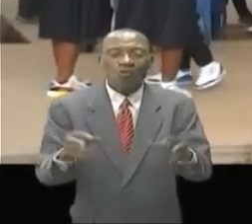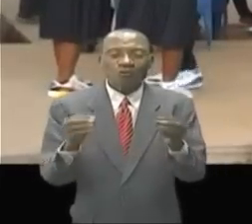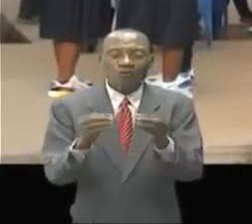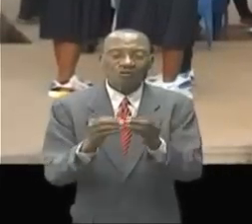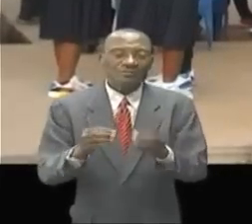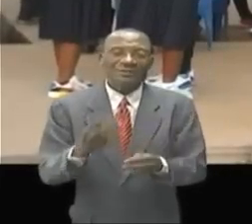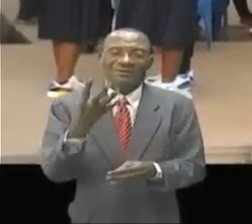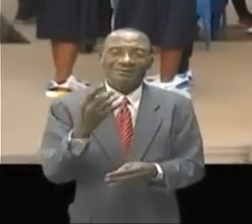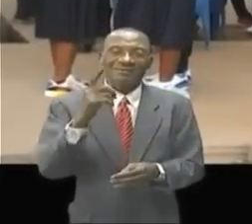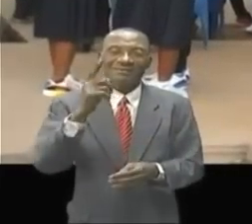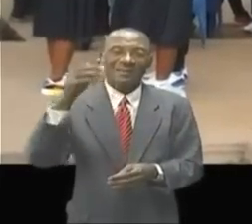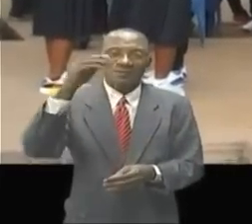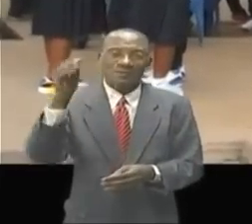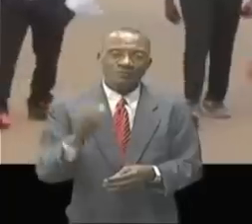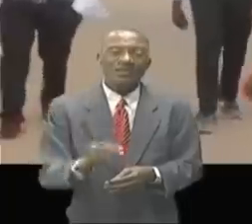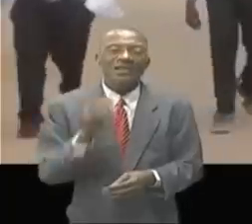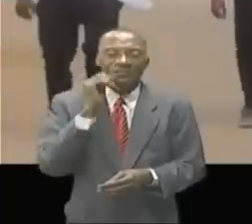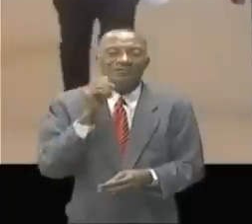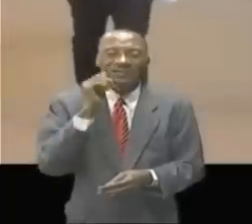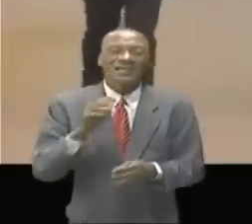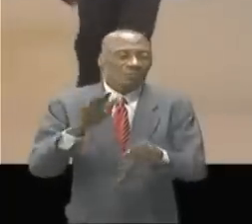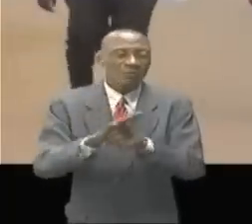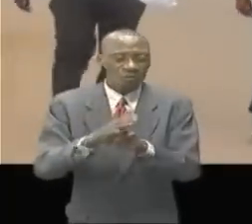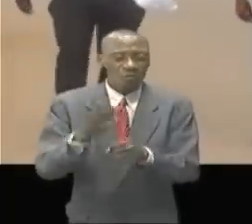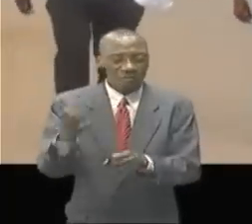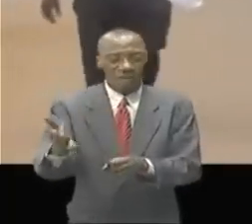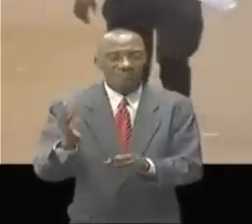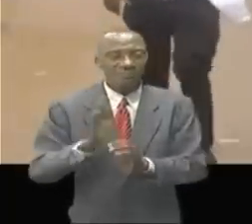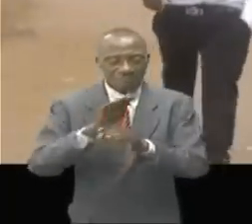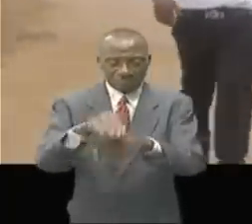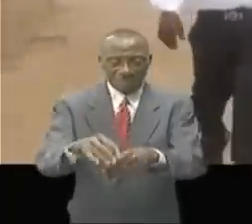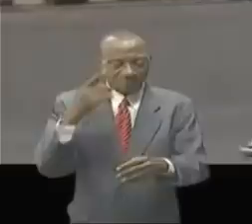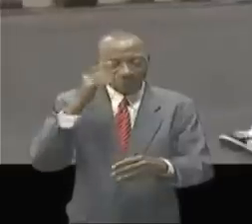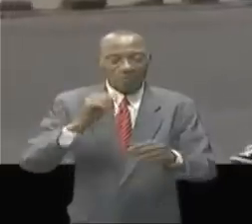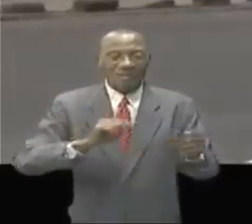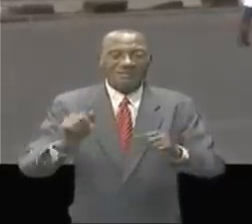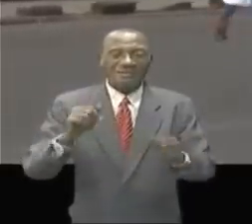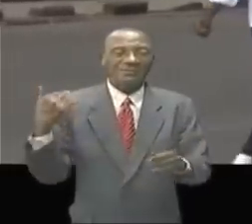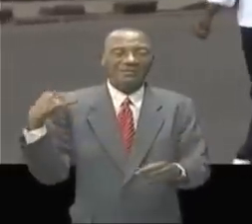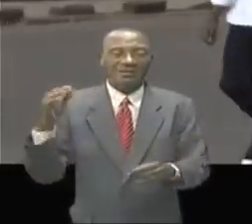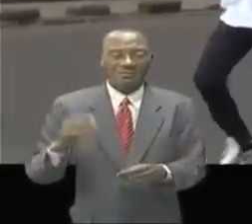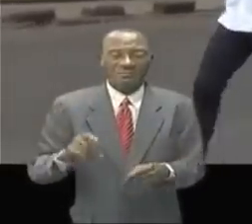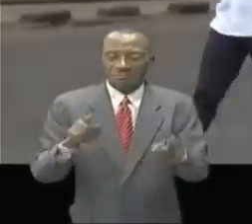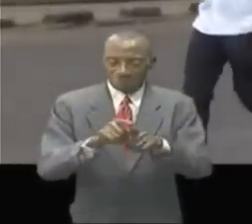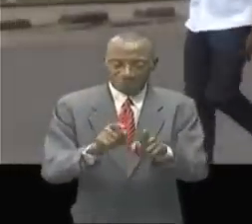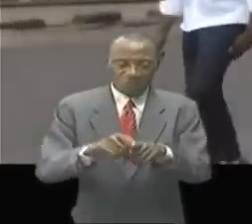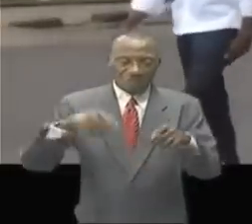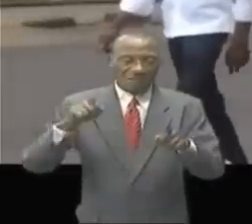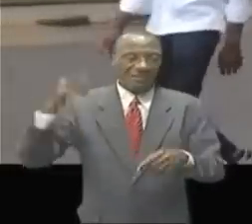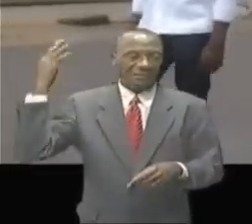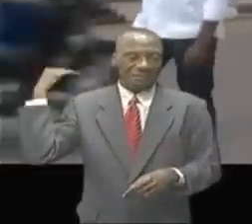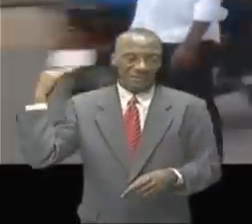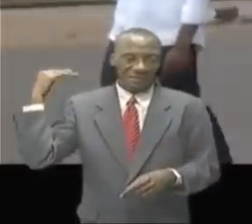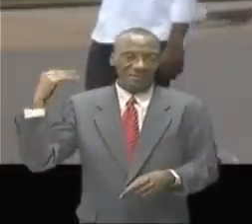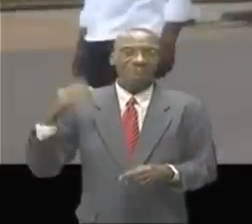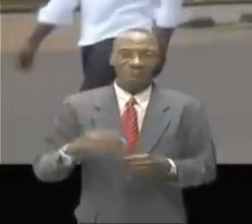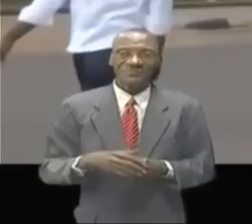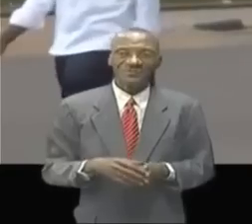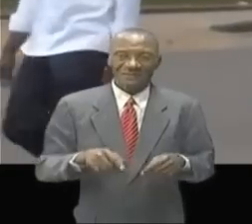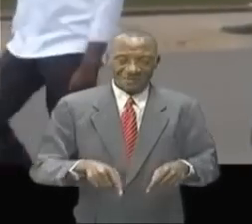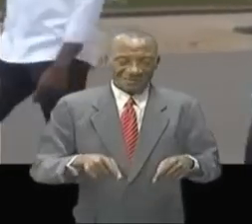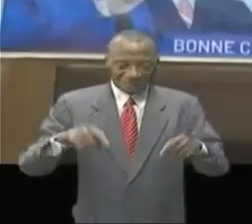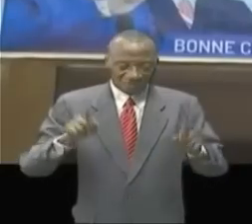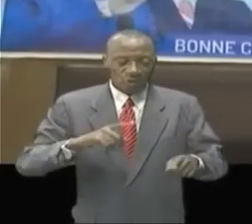41% de filles à affronter ces 4 jours d'examen d'État. Comme les éditions précédentes, cette année, ces élèves vont aussi débuter avec la